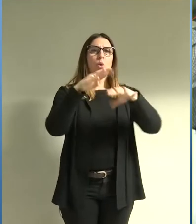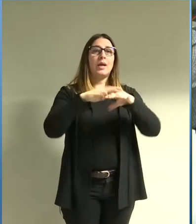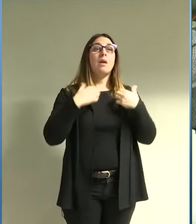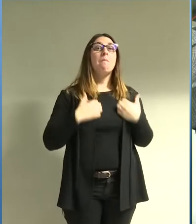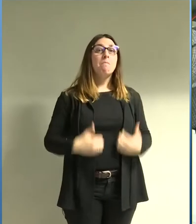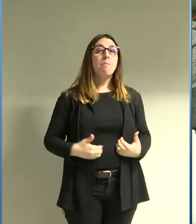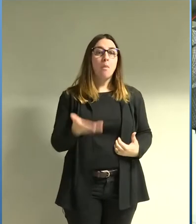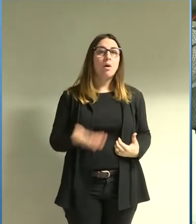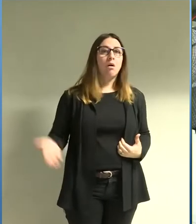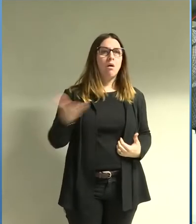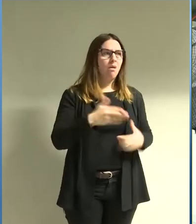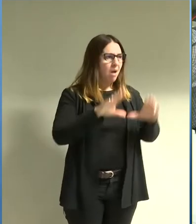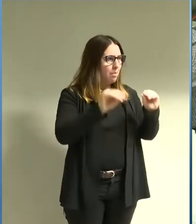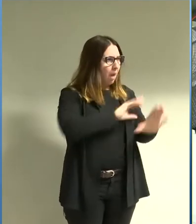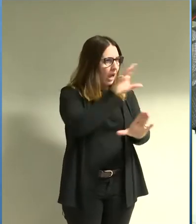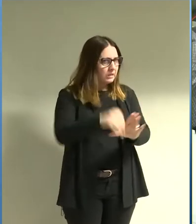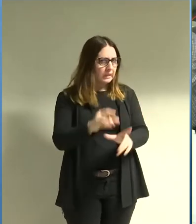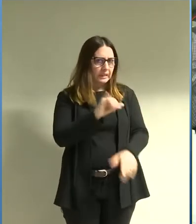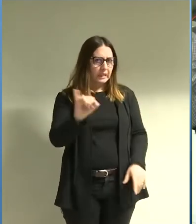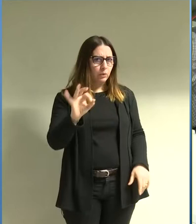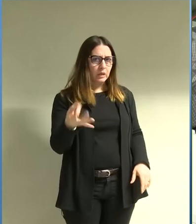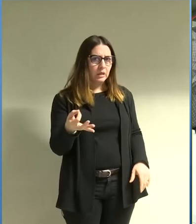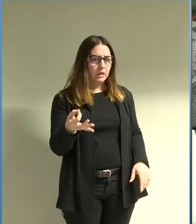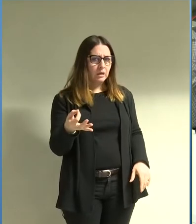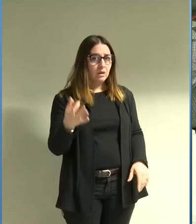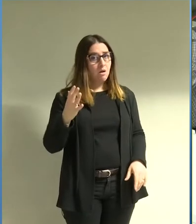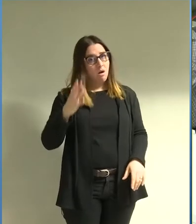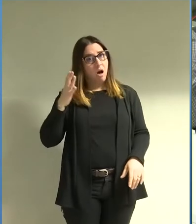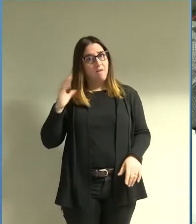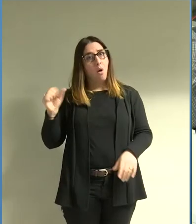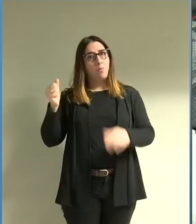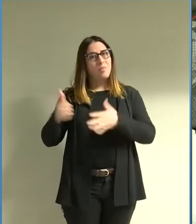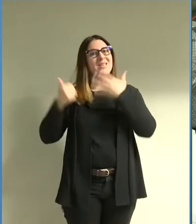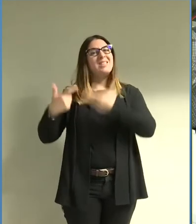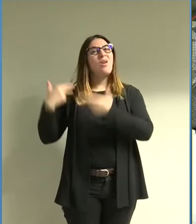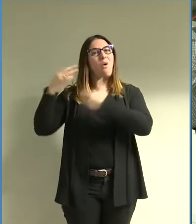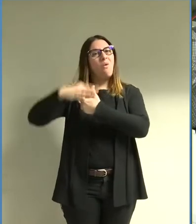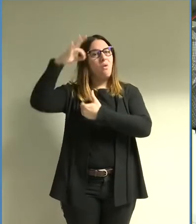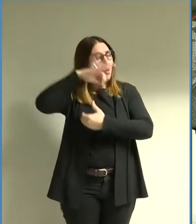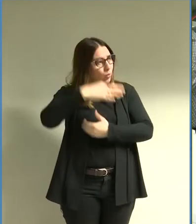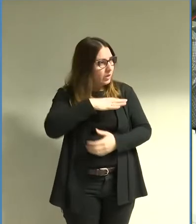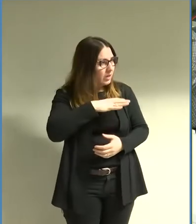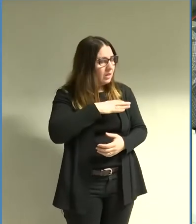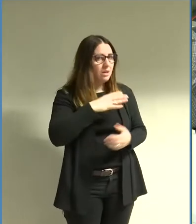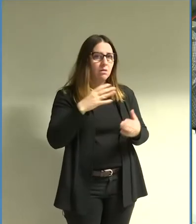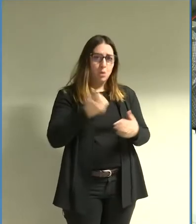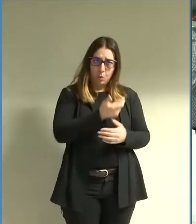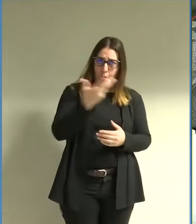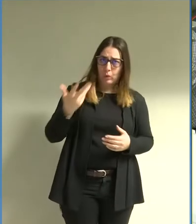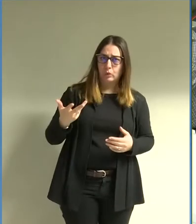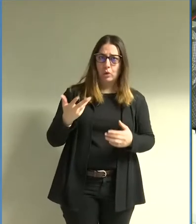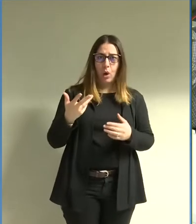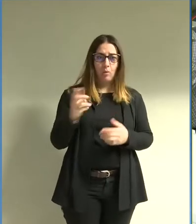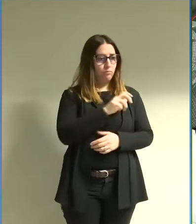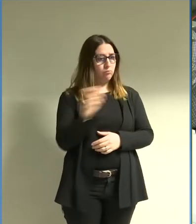des ennemis quartier ont toute leur place dans les cci il y en avait dans le premier mandat qui ont fait qu'ils étaient dans les